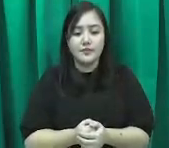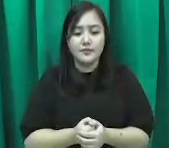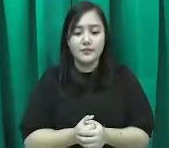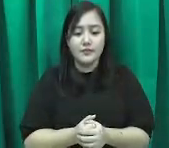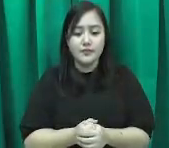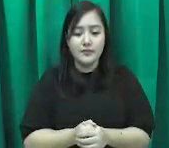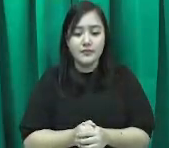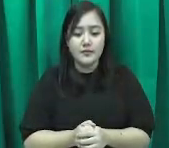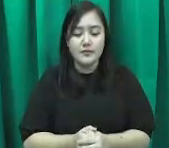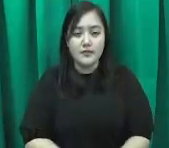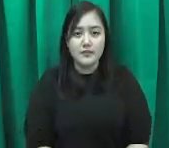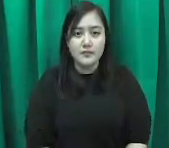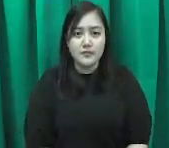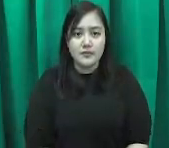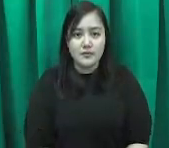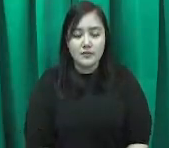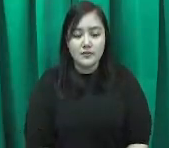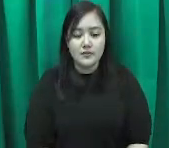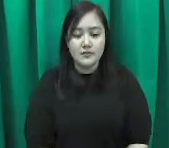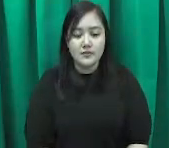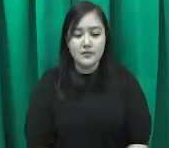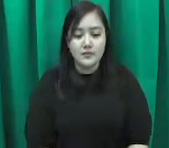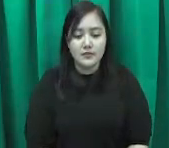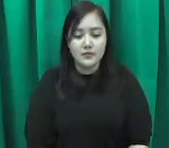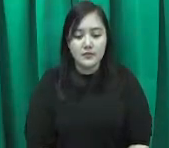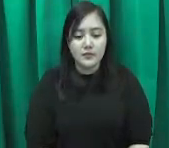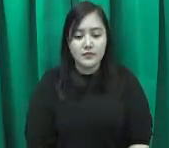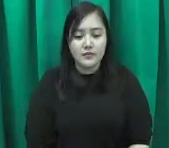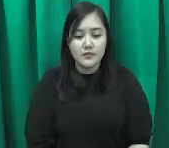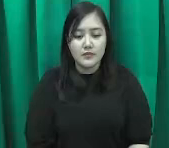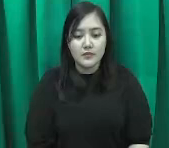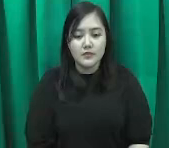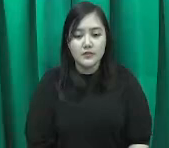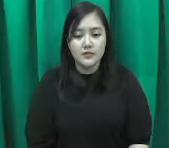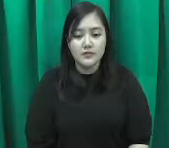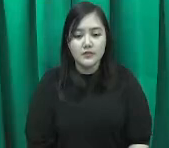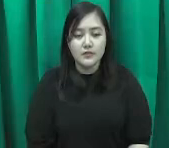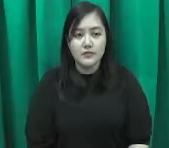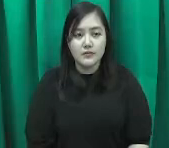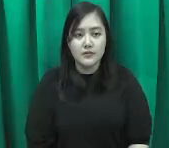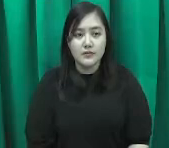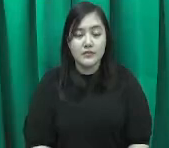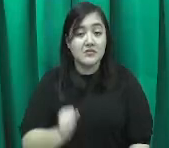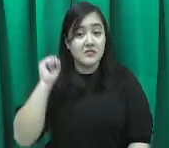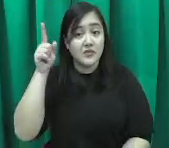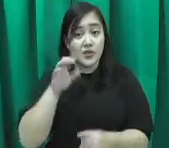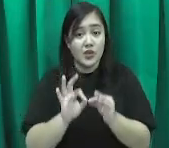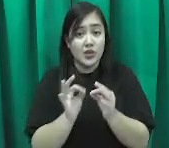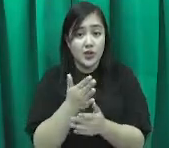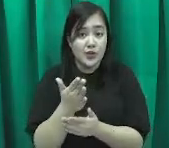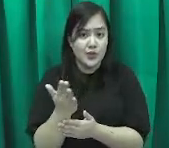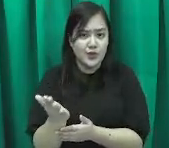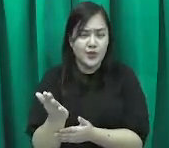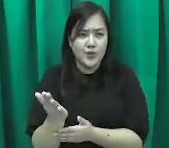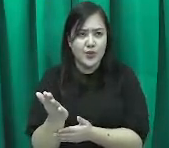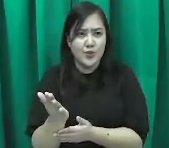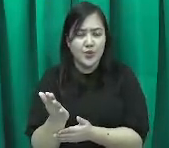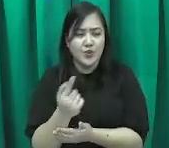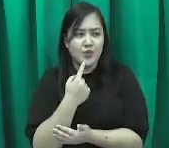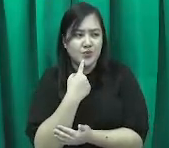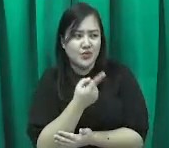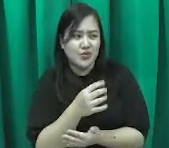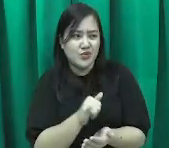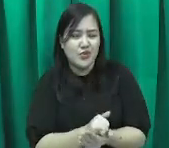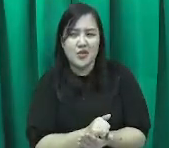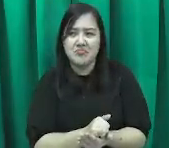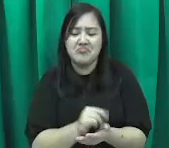yung sitwasyon mo. Yeah. No? Kung nang ganyan ka sa sitwasyon na natigasin yung asawa mo na sabi mo na pinagpe-pray ko na lahat, ginawa